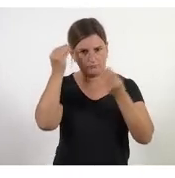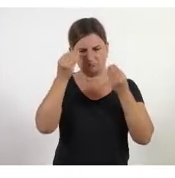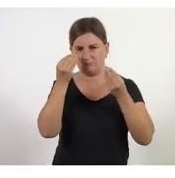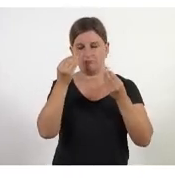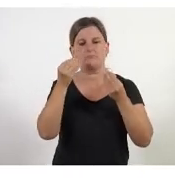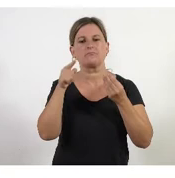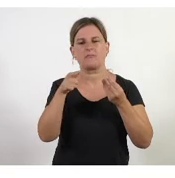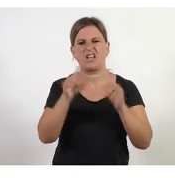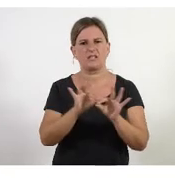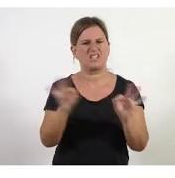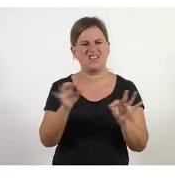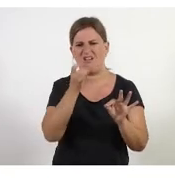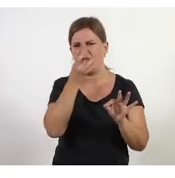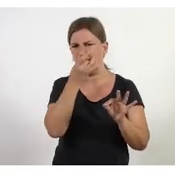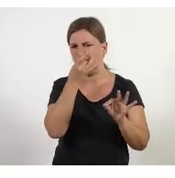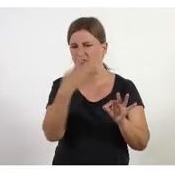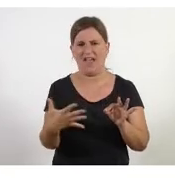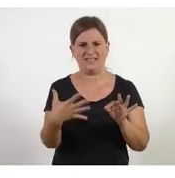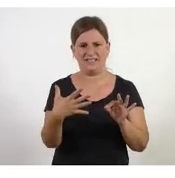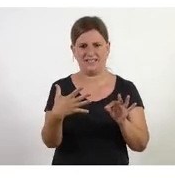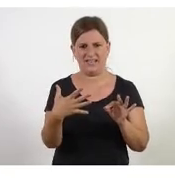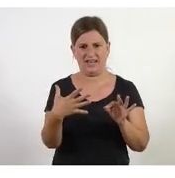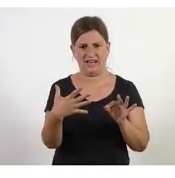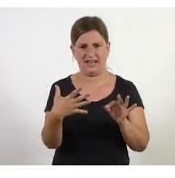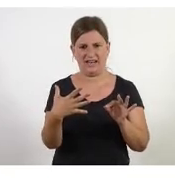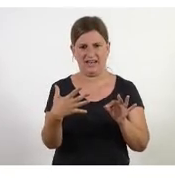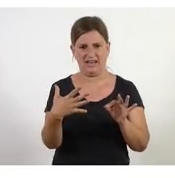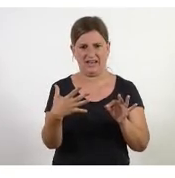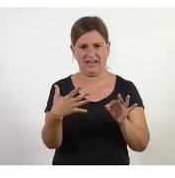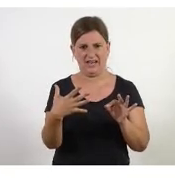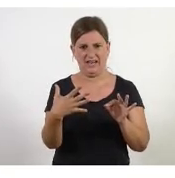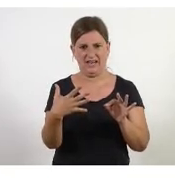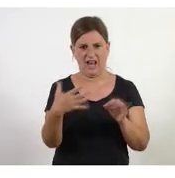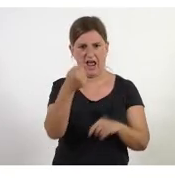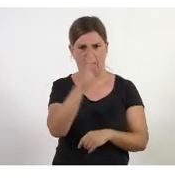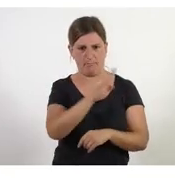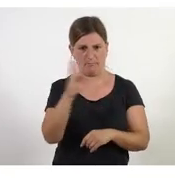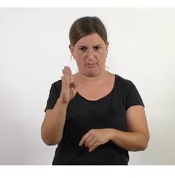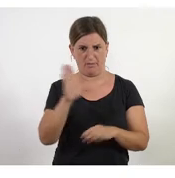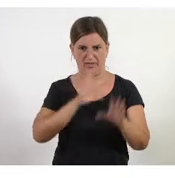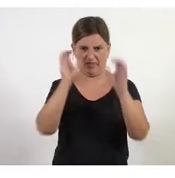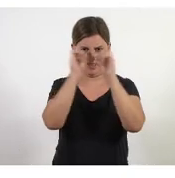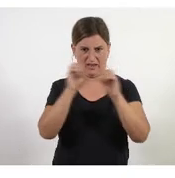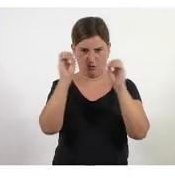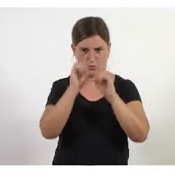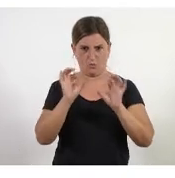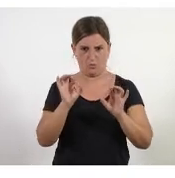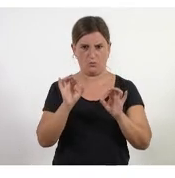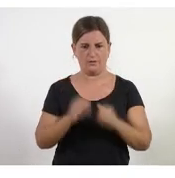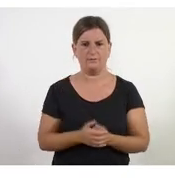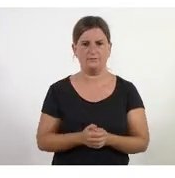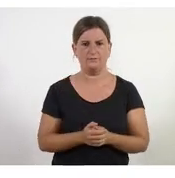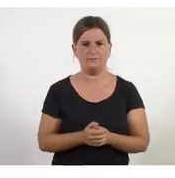senzillesa, la familiaritat que moltes persones tenim amb l'entorn, amb les aplicacions, és molt d'agrair.